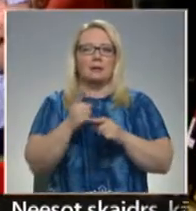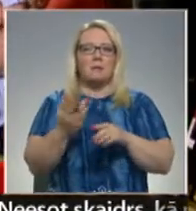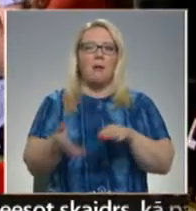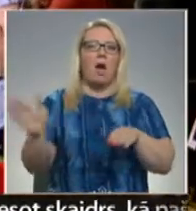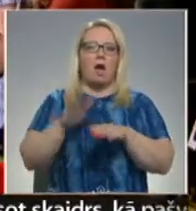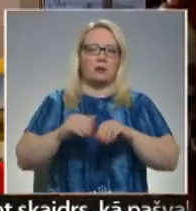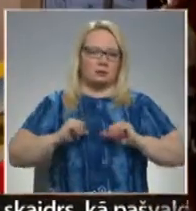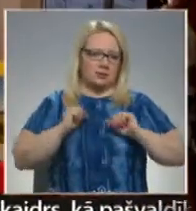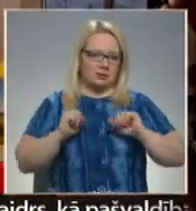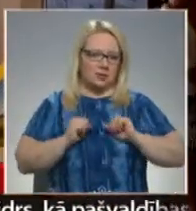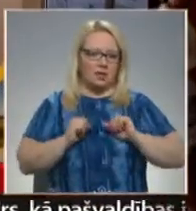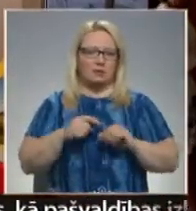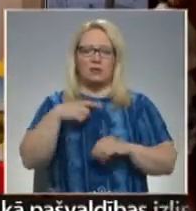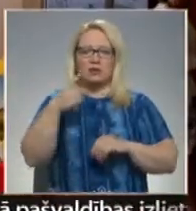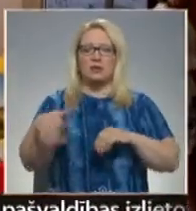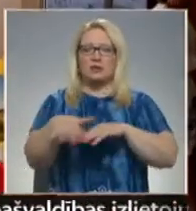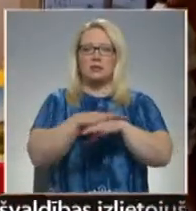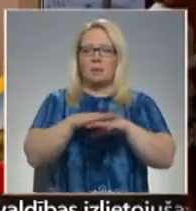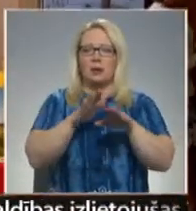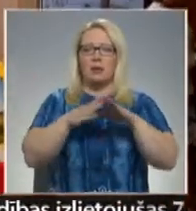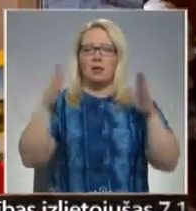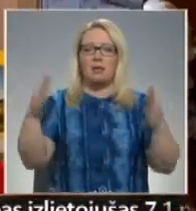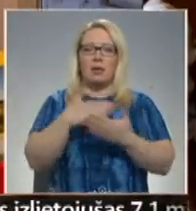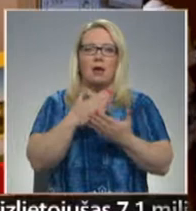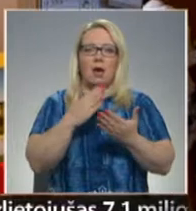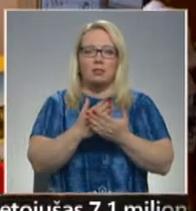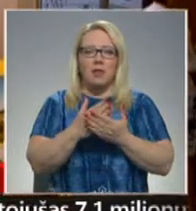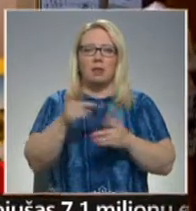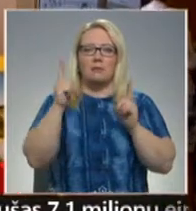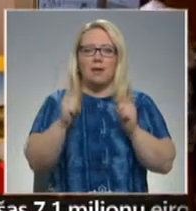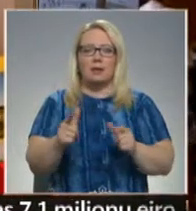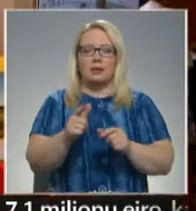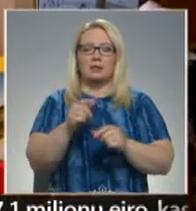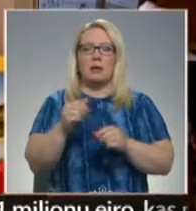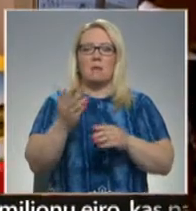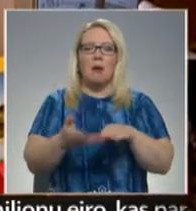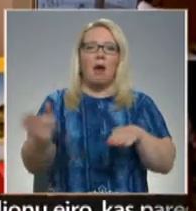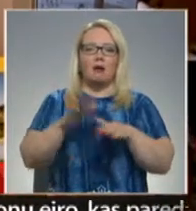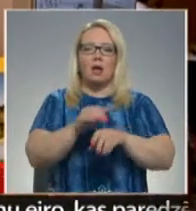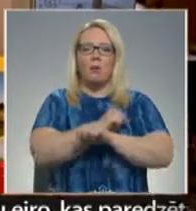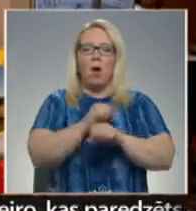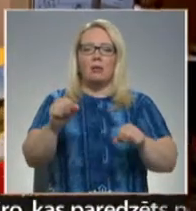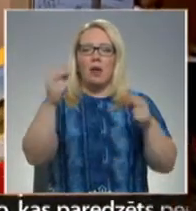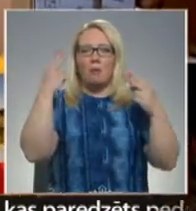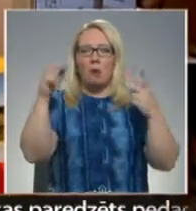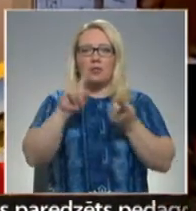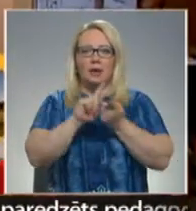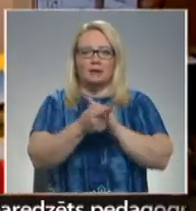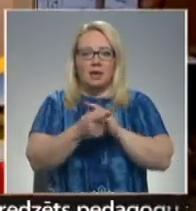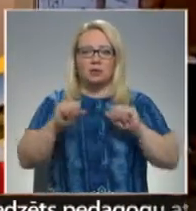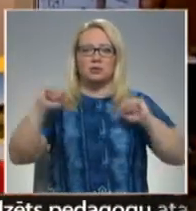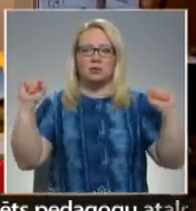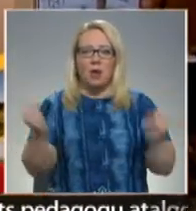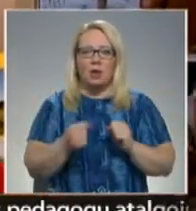pārcensties. Ja sabiedrības lielākā daļa piekritīs pārlieku ātrai modernizācijai, straujai, un tādai no